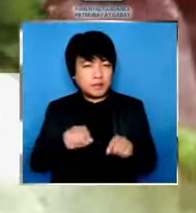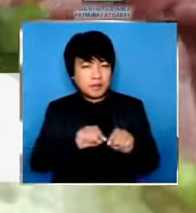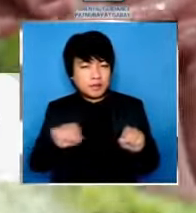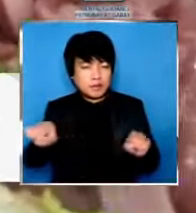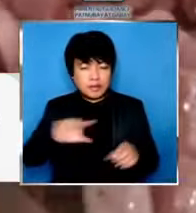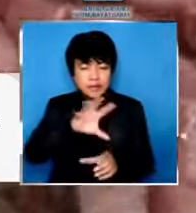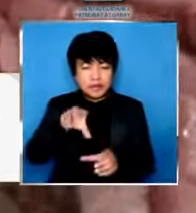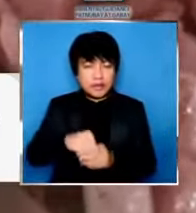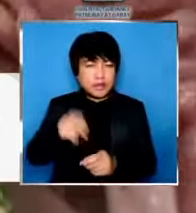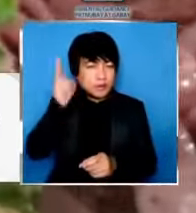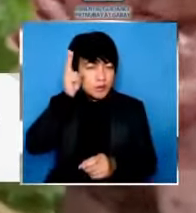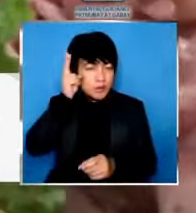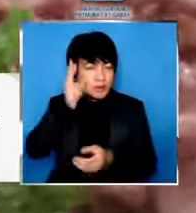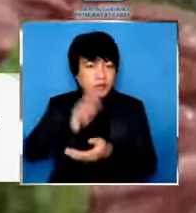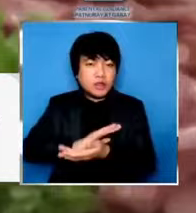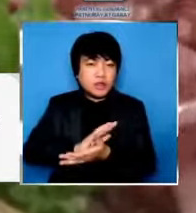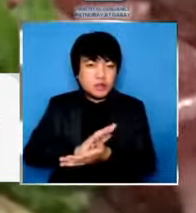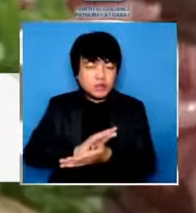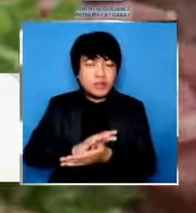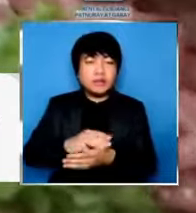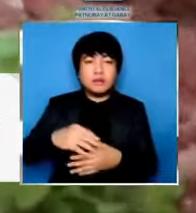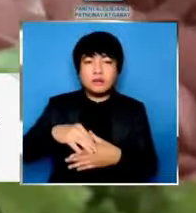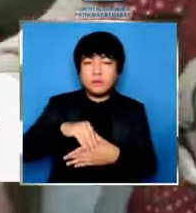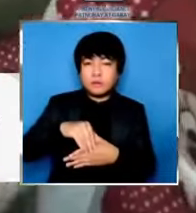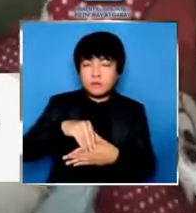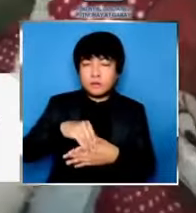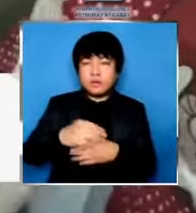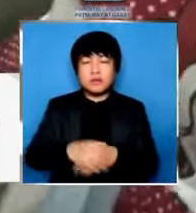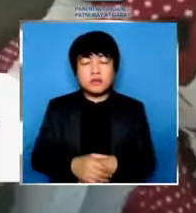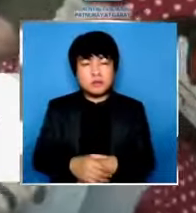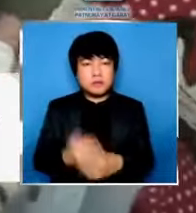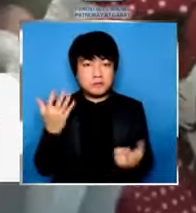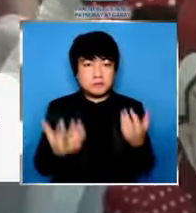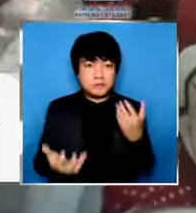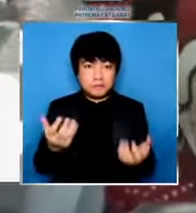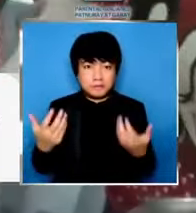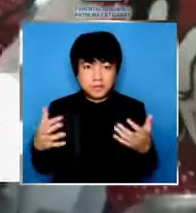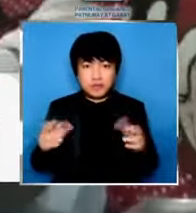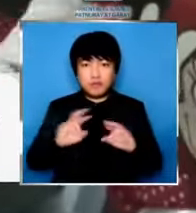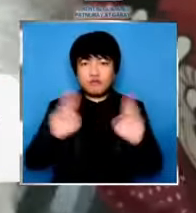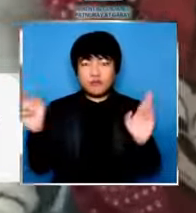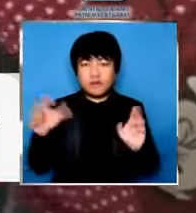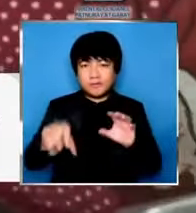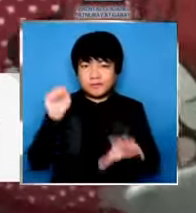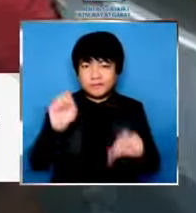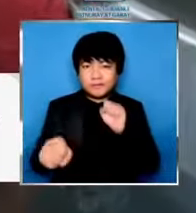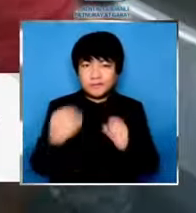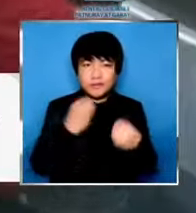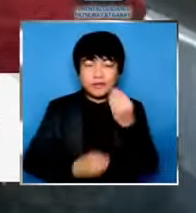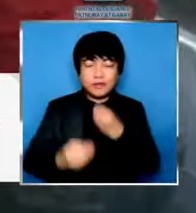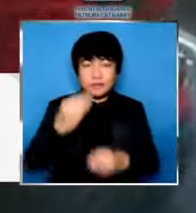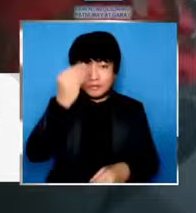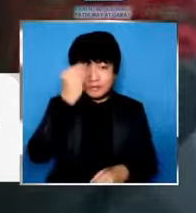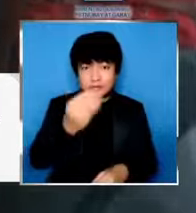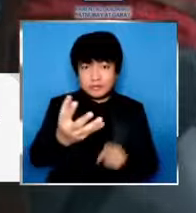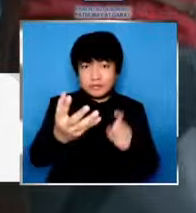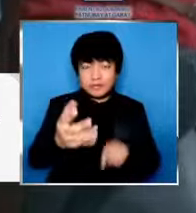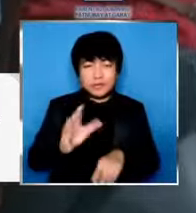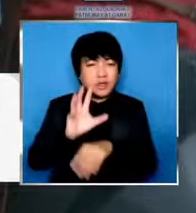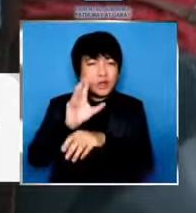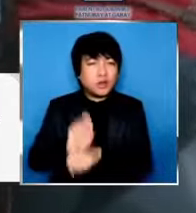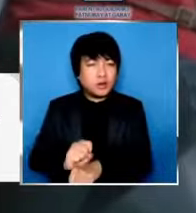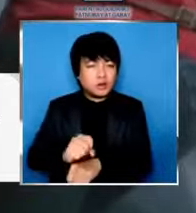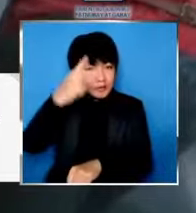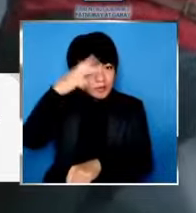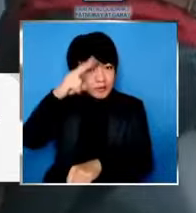at cheese. Matapos ang presentation, kanya-kanya na silang kuha para lumantak. Dapat alam mo, ang tradisyonal na Mexican torta ay